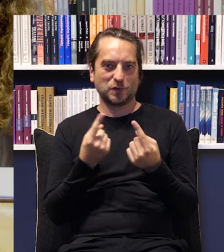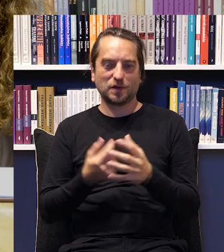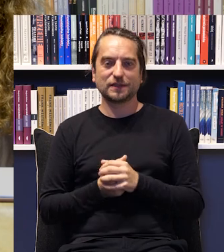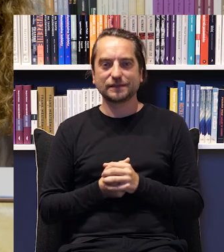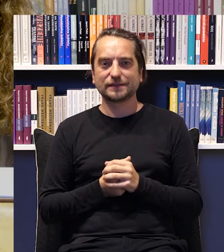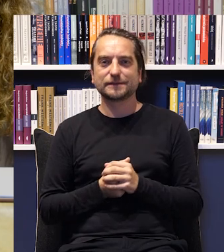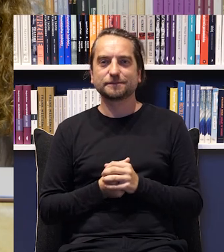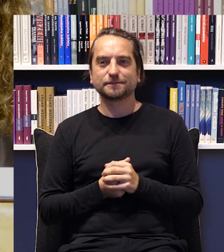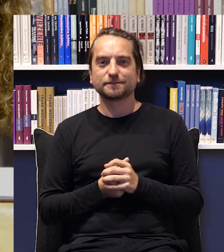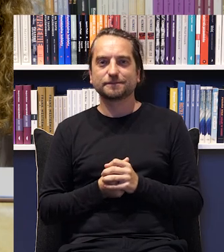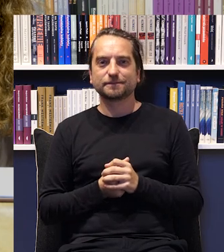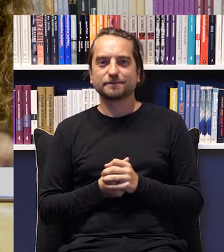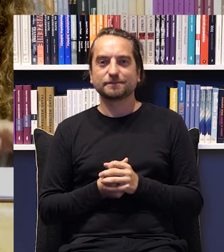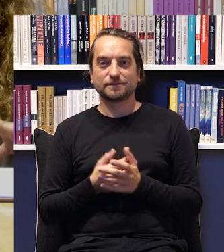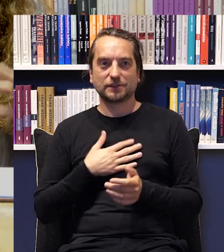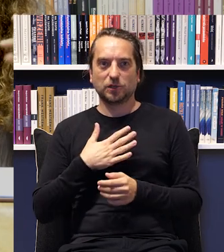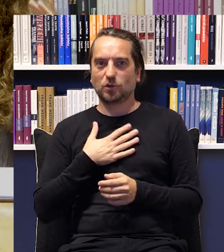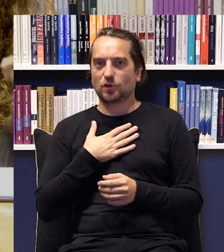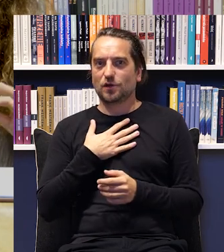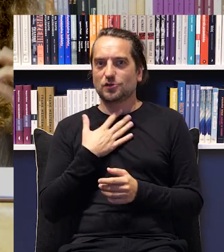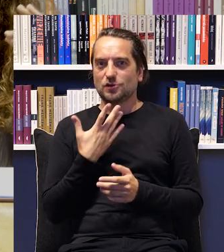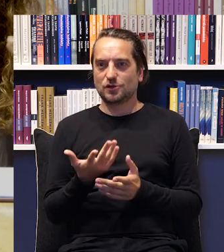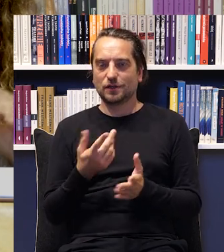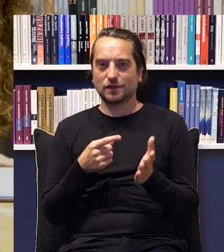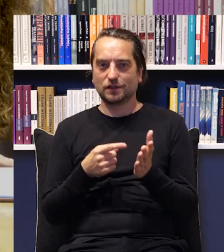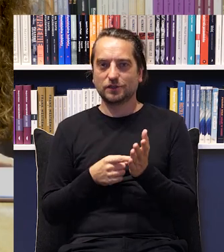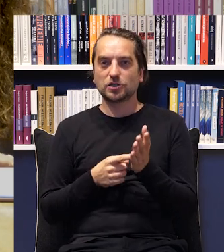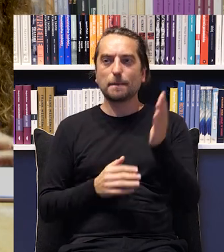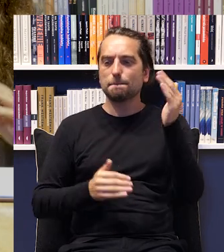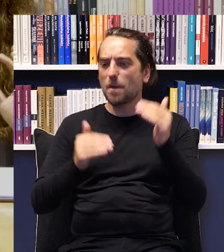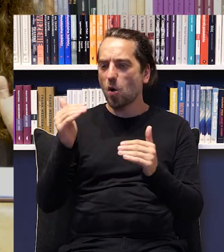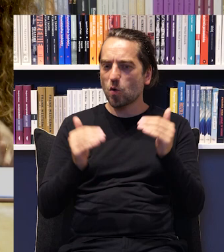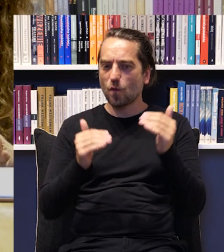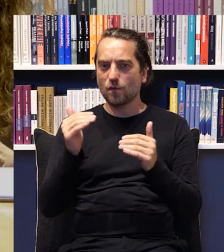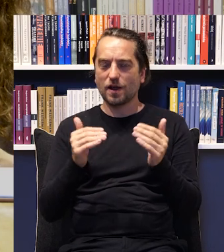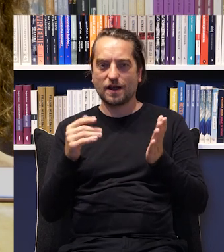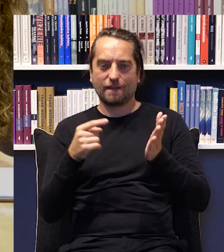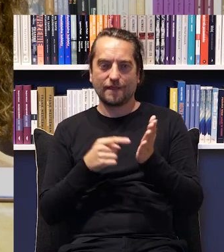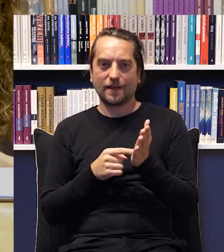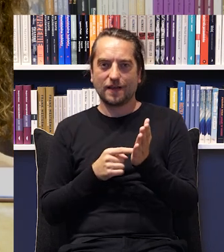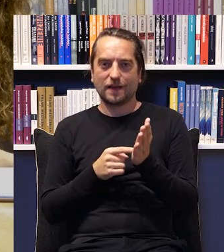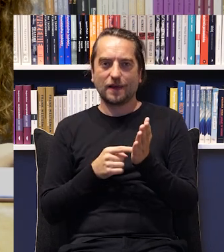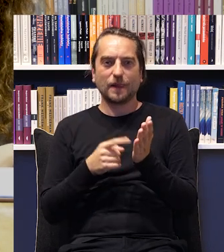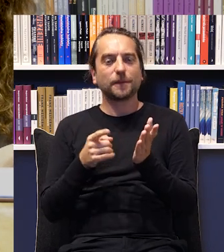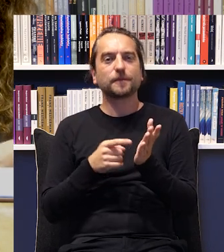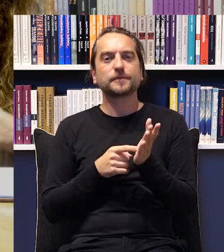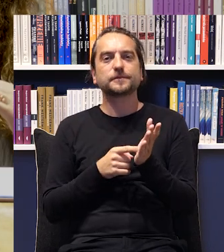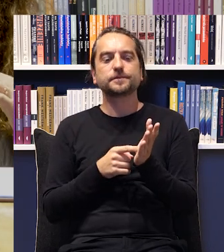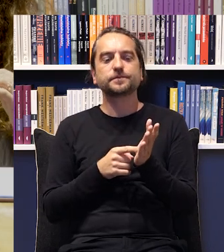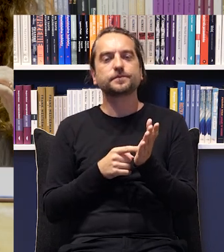ja naprawdę byłam pod wrażeniem rozpiętości porównań, których się dokonuje względem twojej prozy,